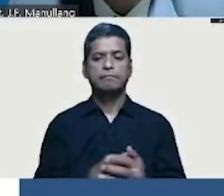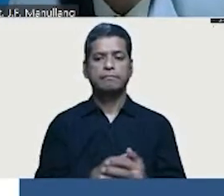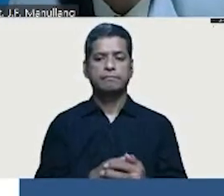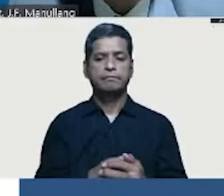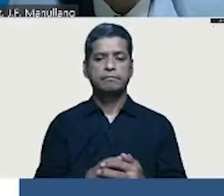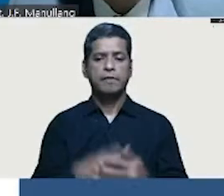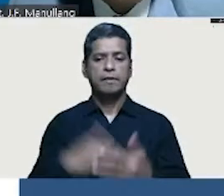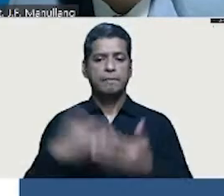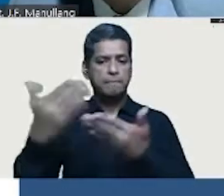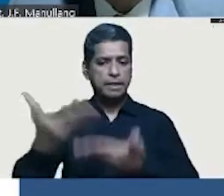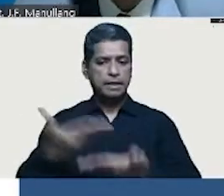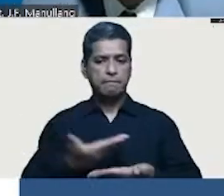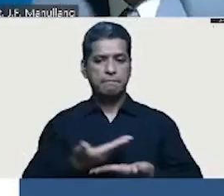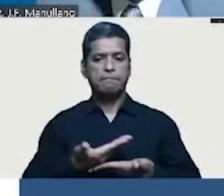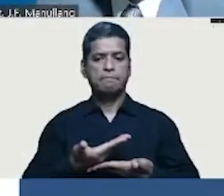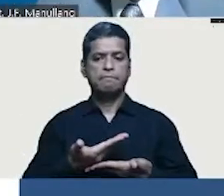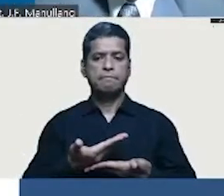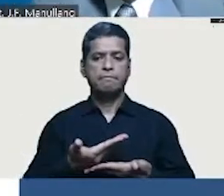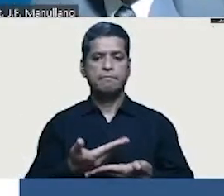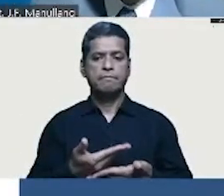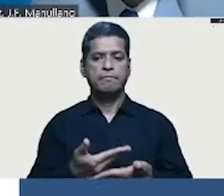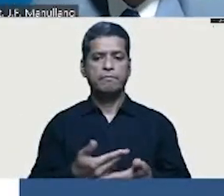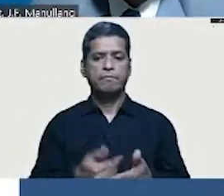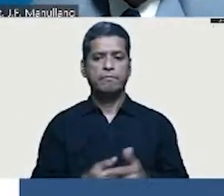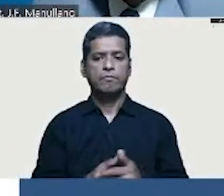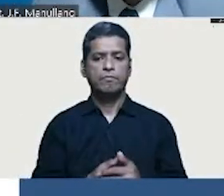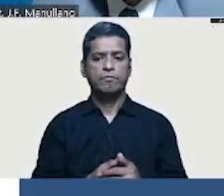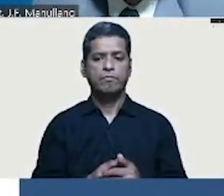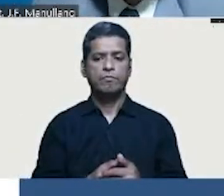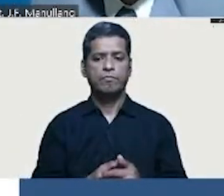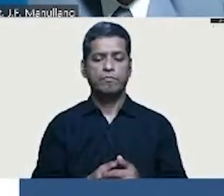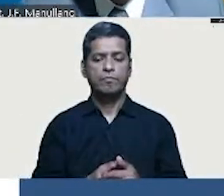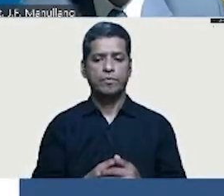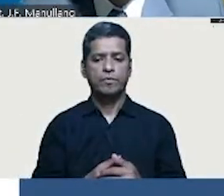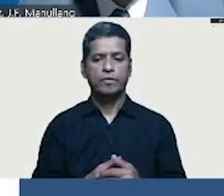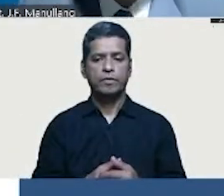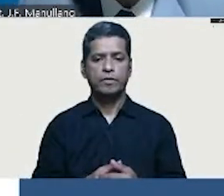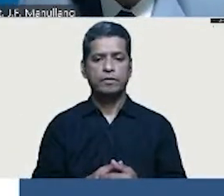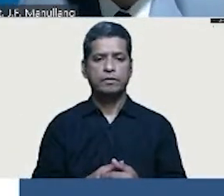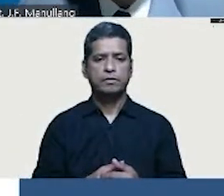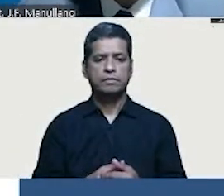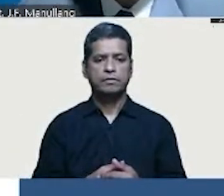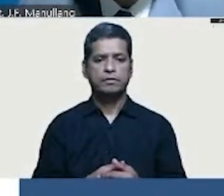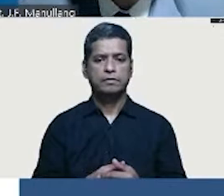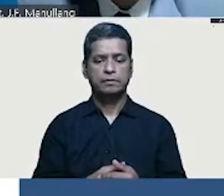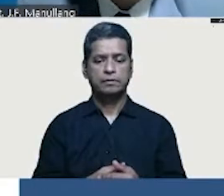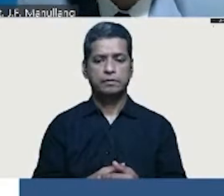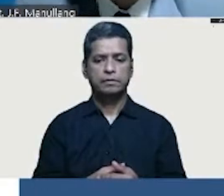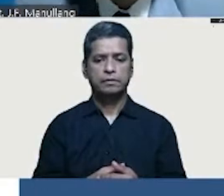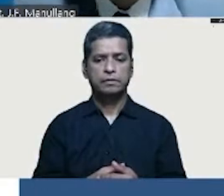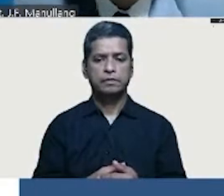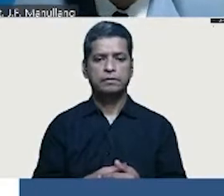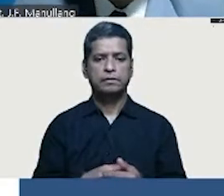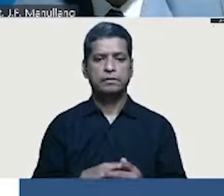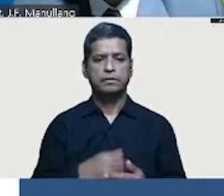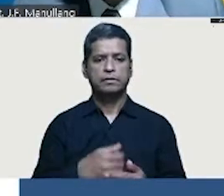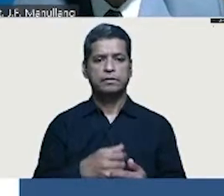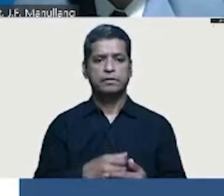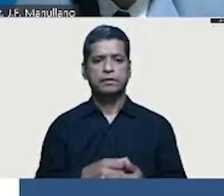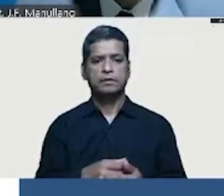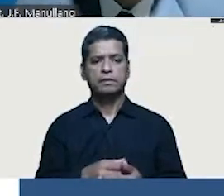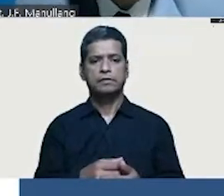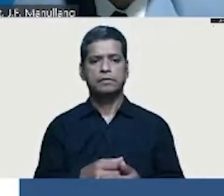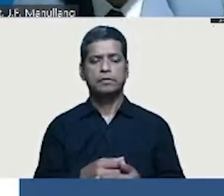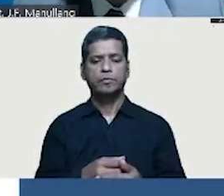menerima tanda dari namanya tadi malam juga sebenarnya ada ayat satu lagi yang berkaitan dengan